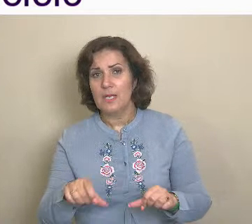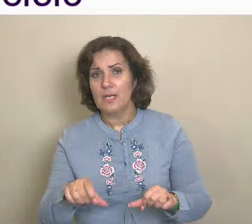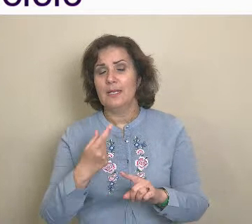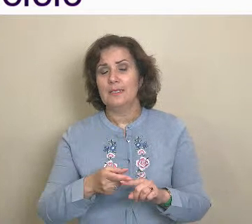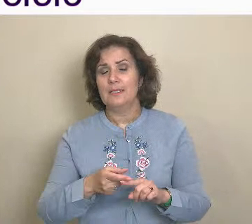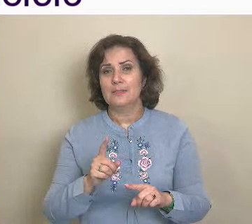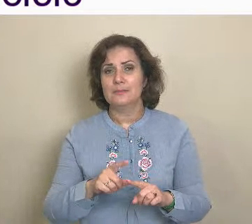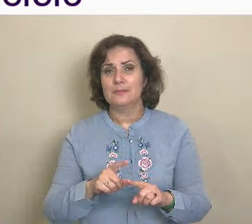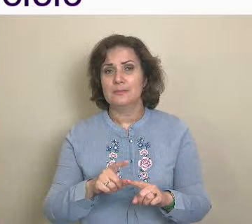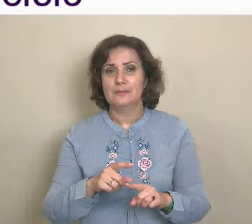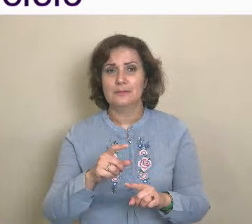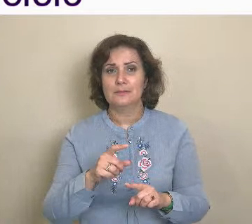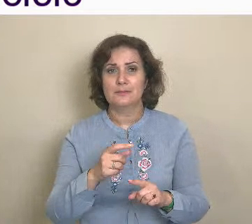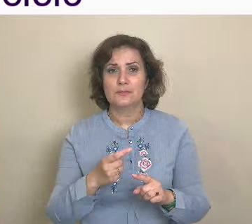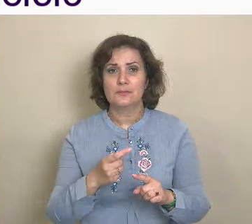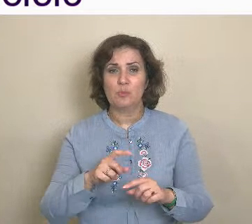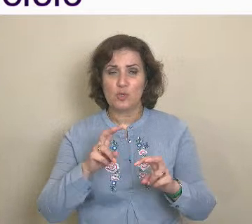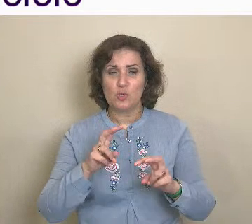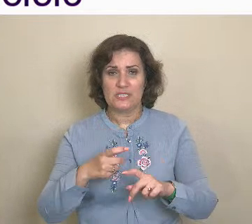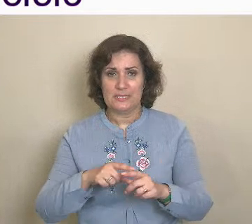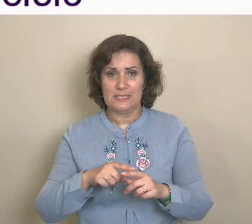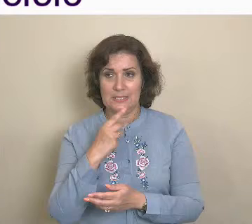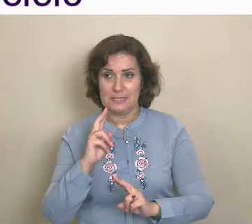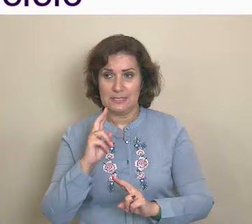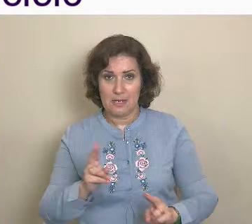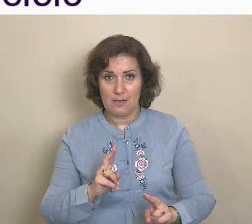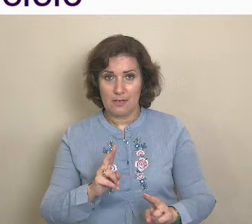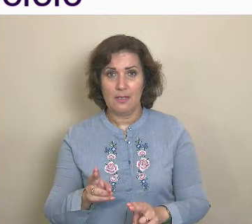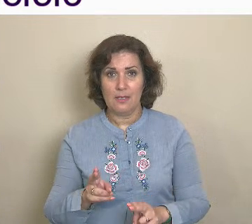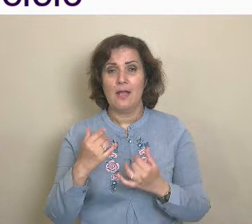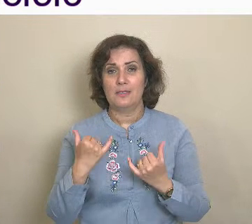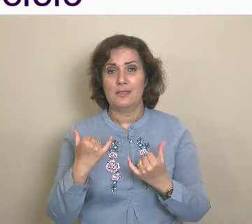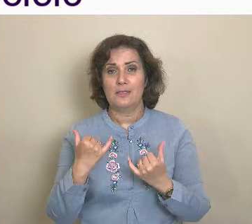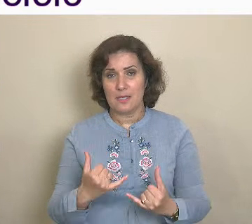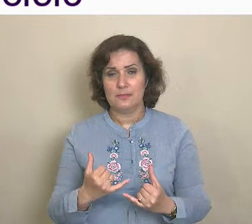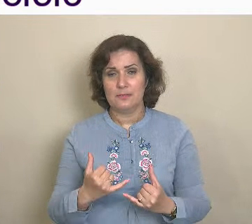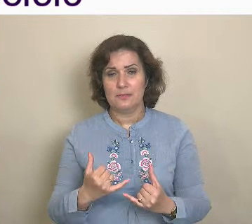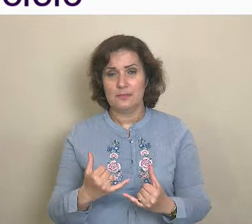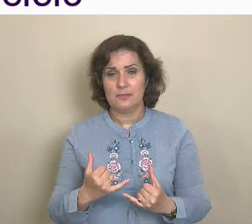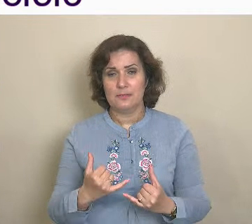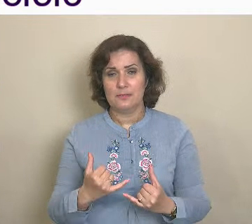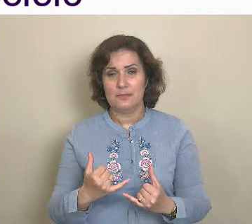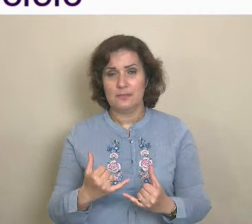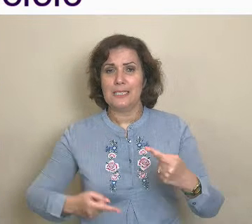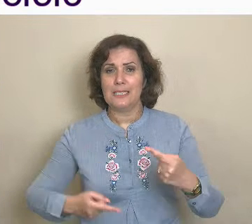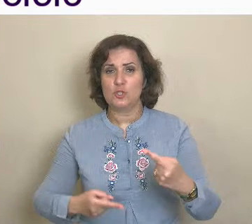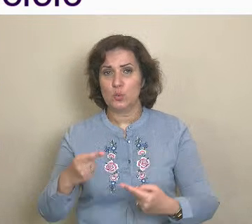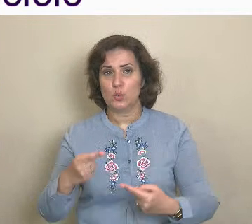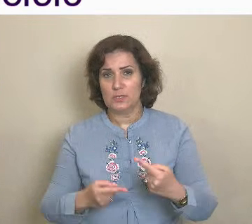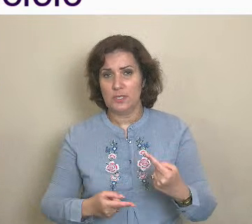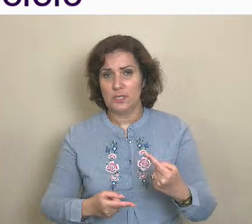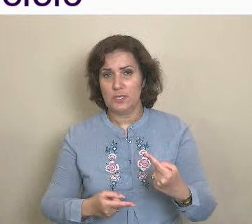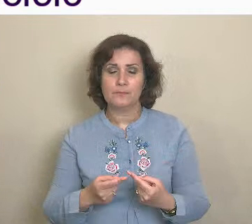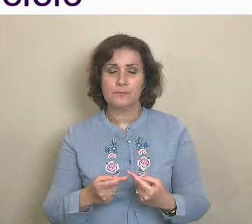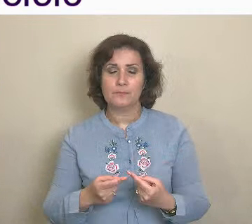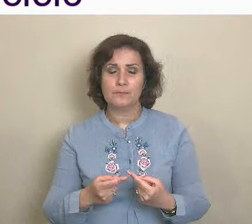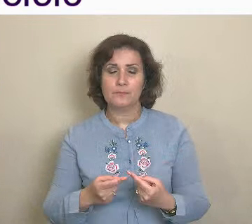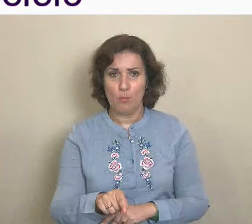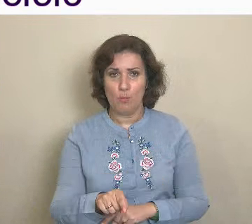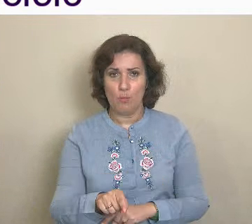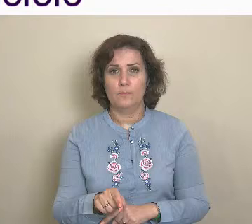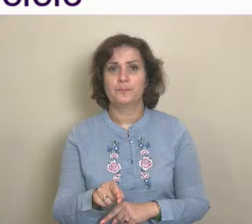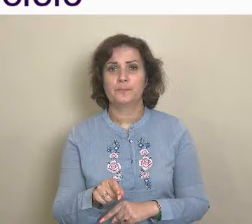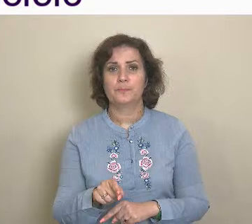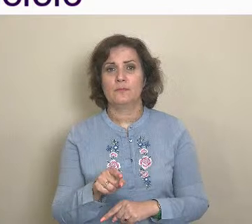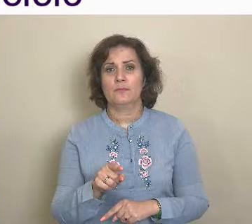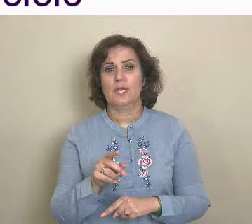зазначили, буде розглядати ці скарги. Наразі, дійсно, і така дискусія. Тому, власне, Ігор